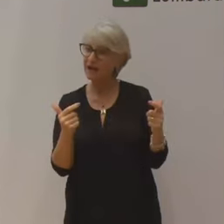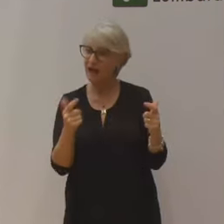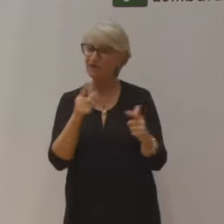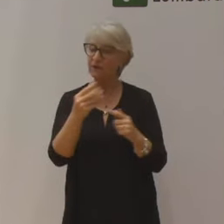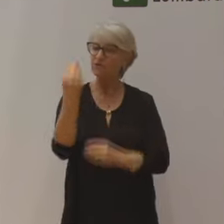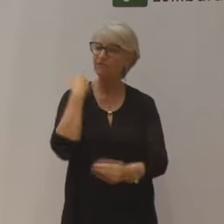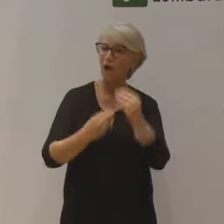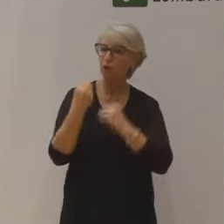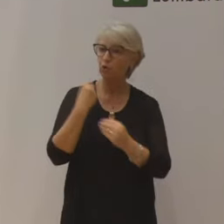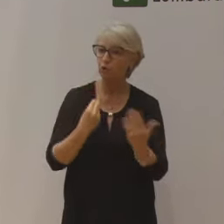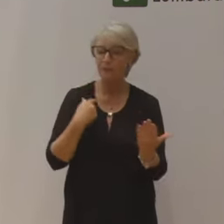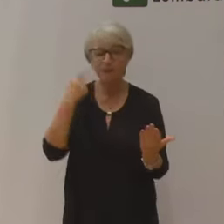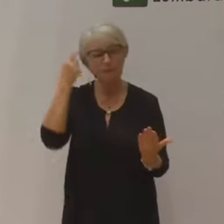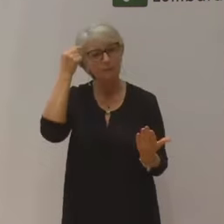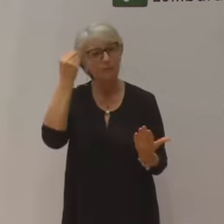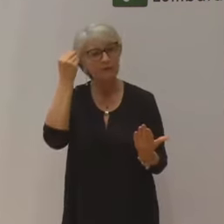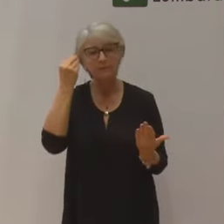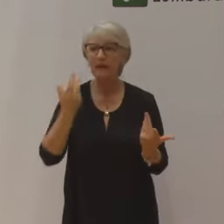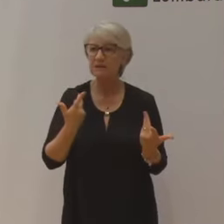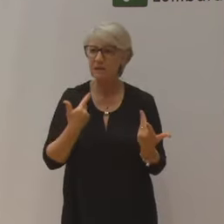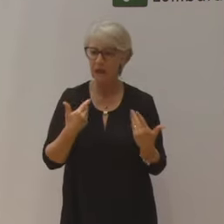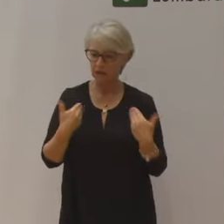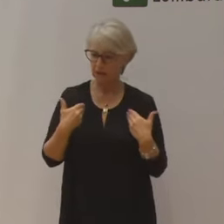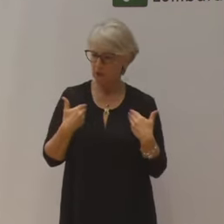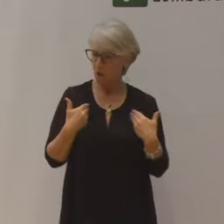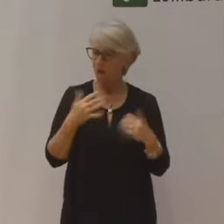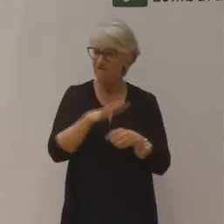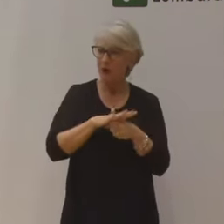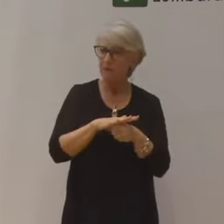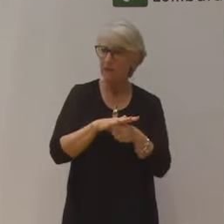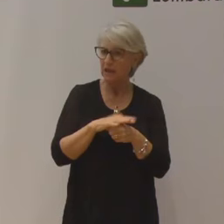continuazione, pensando al momento in cui non potranno più essere al loro fianco.